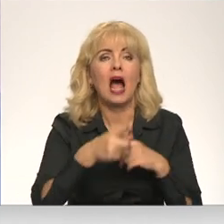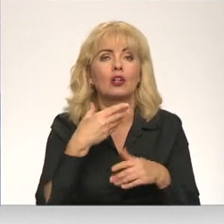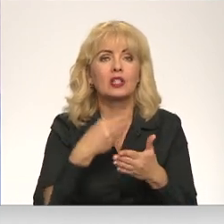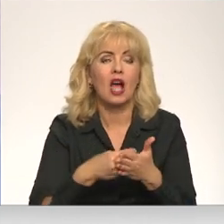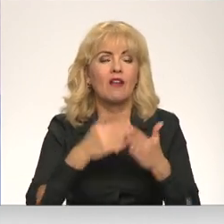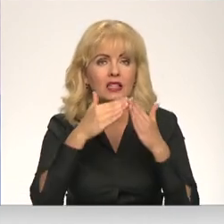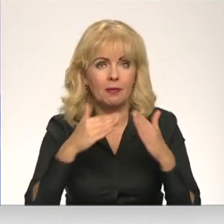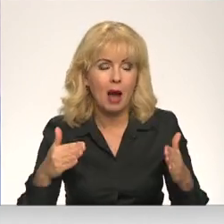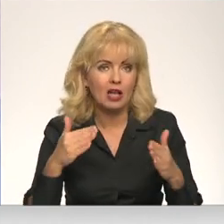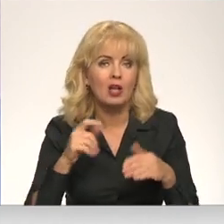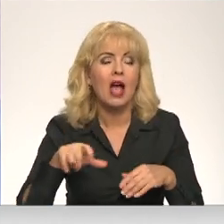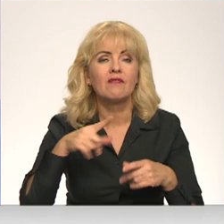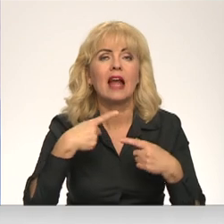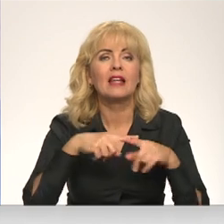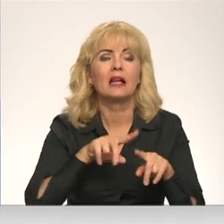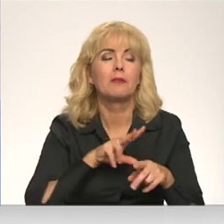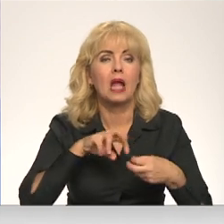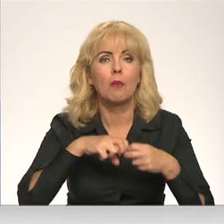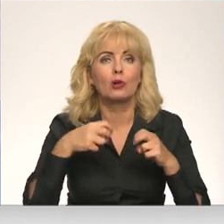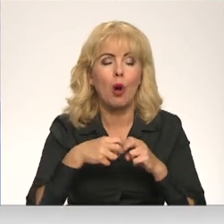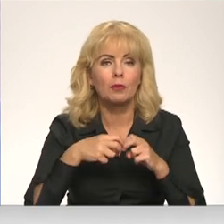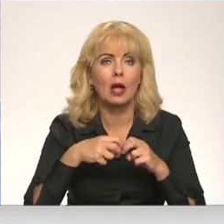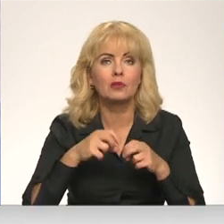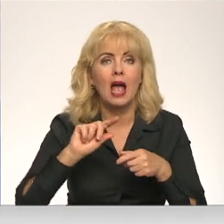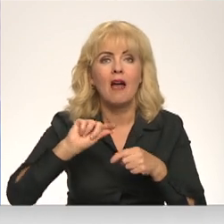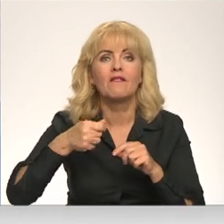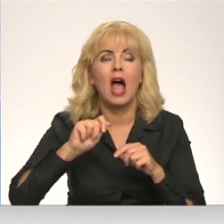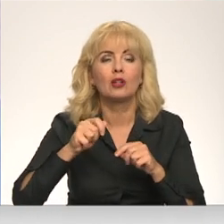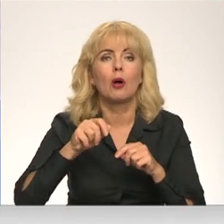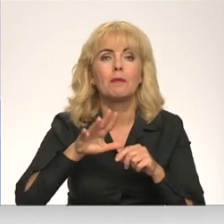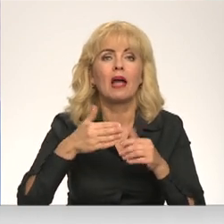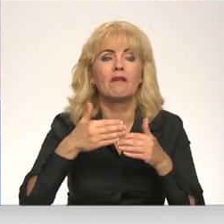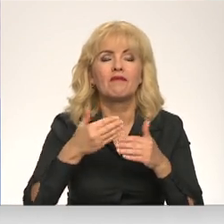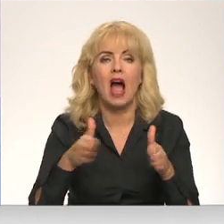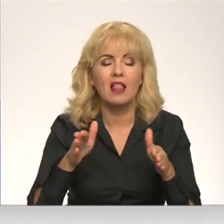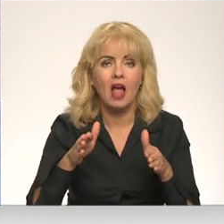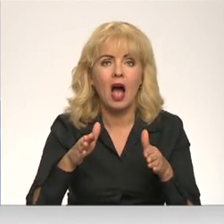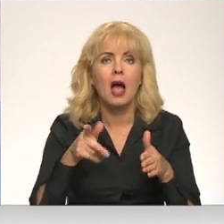Tur bija vairāk tehniskas problēmas, vienkārši ventīls, kas regulē ciet vaļā, viņš bija kaut kā